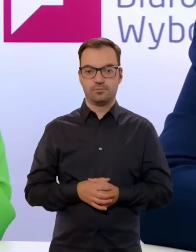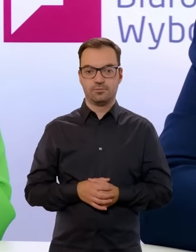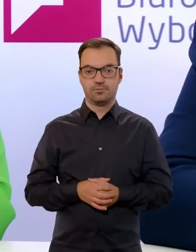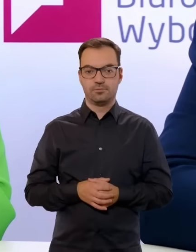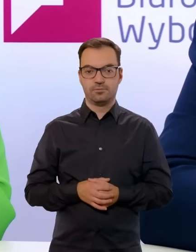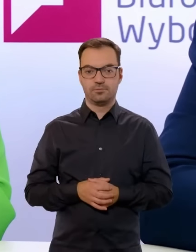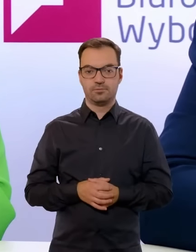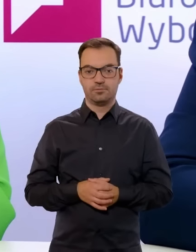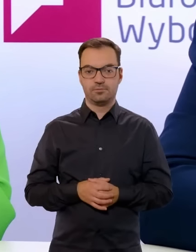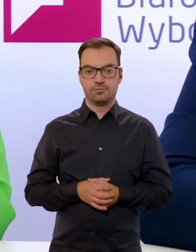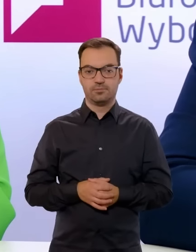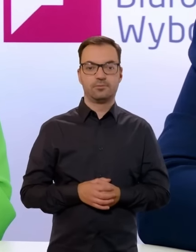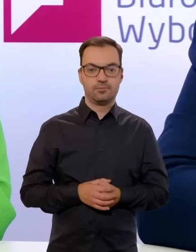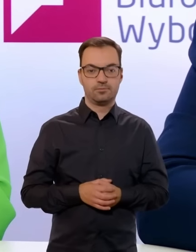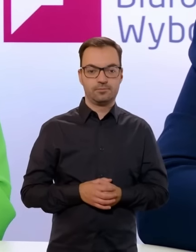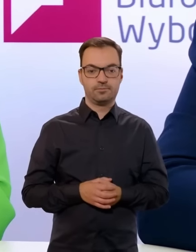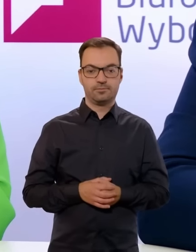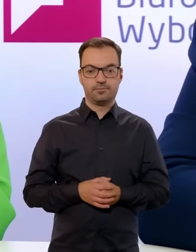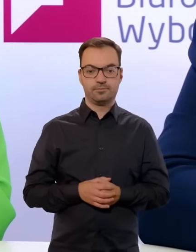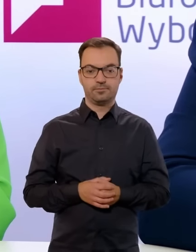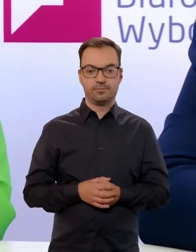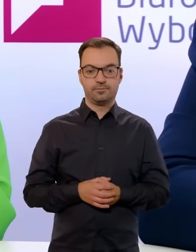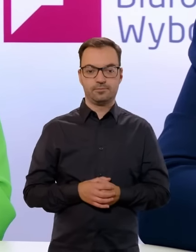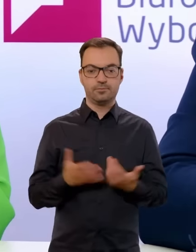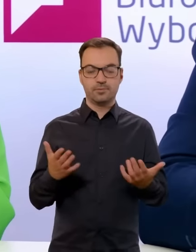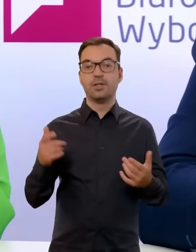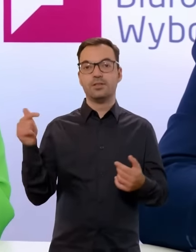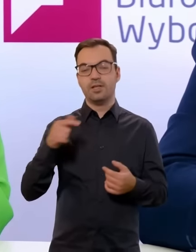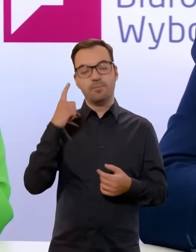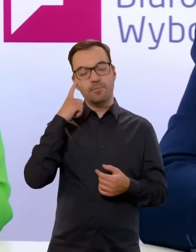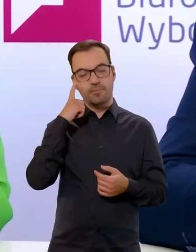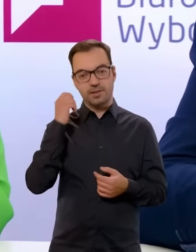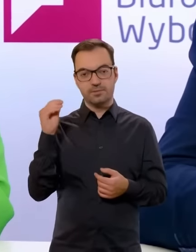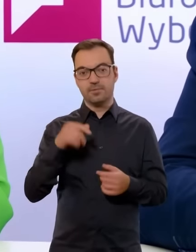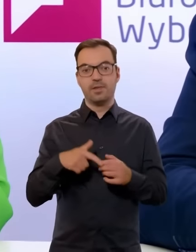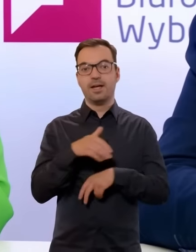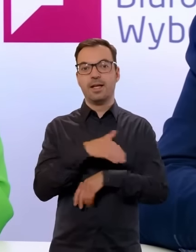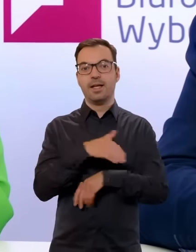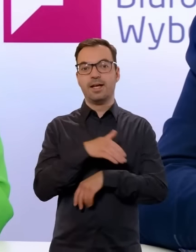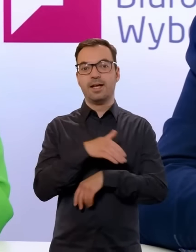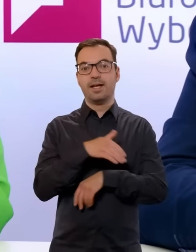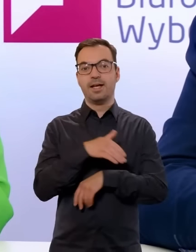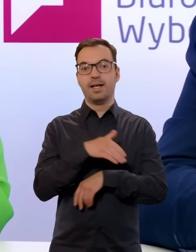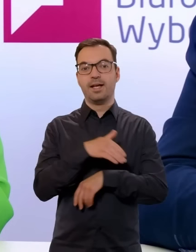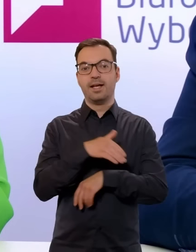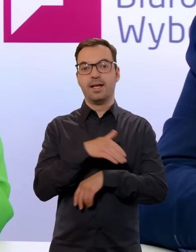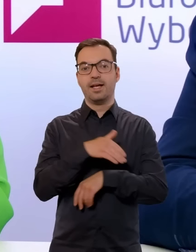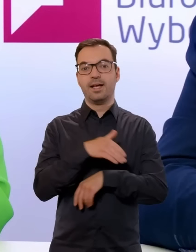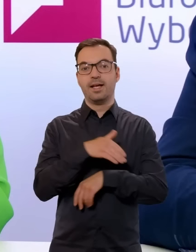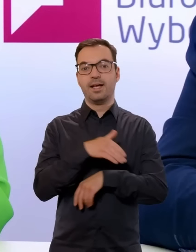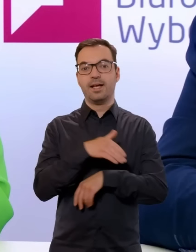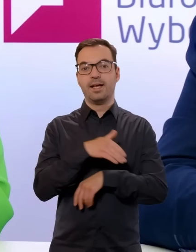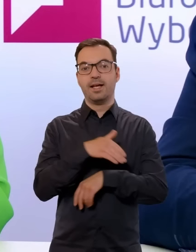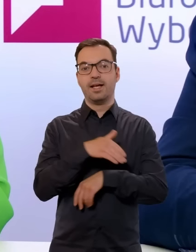w jednostek samorządu terytorialnego. Natomiast no, pamiętać należy, że no, ta granica może